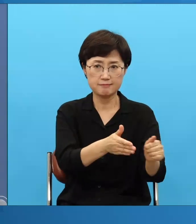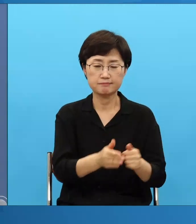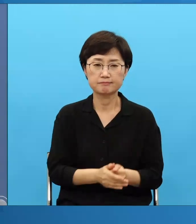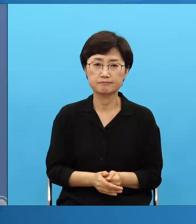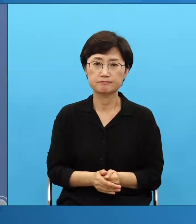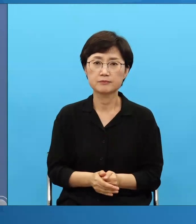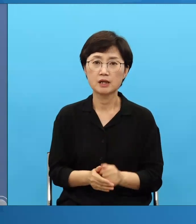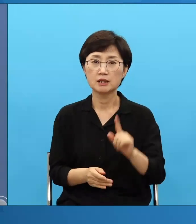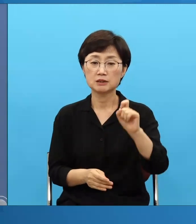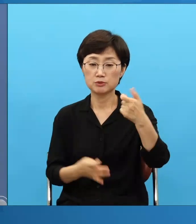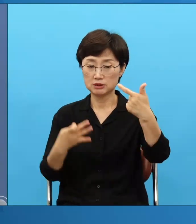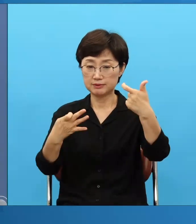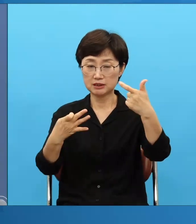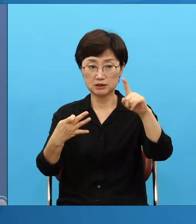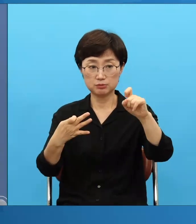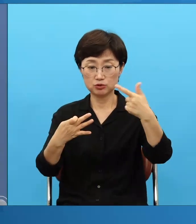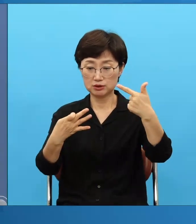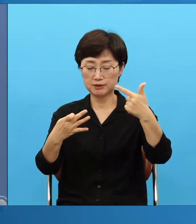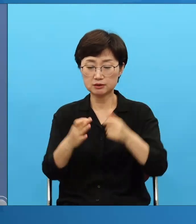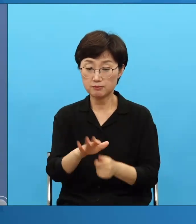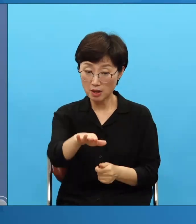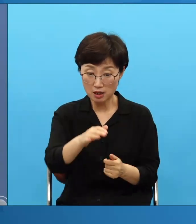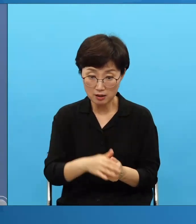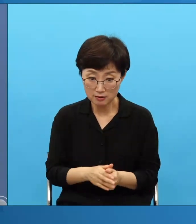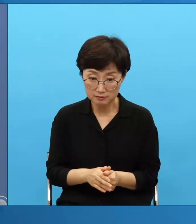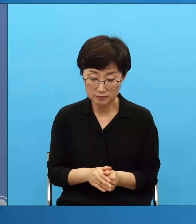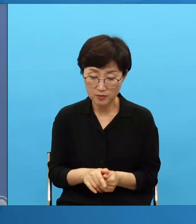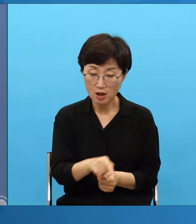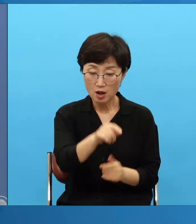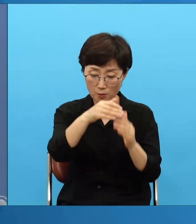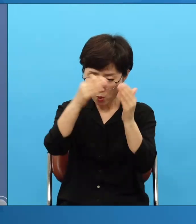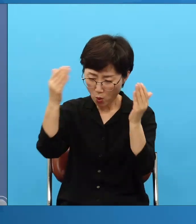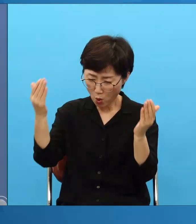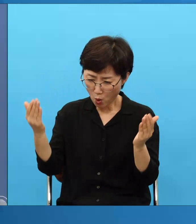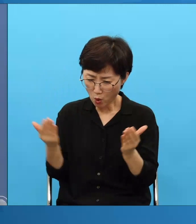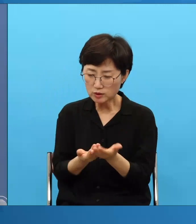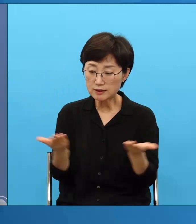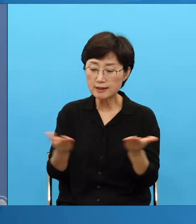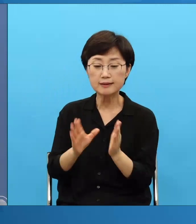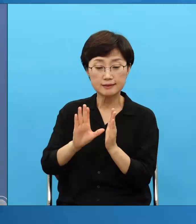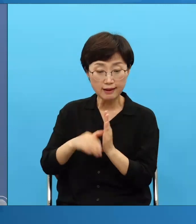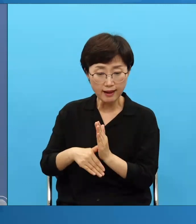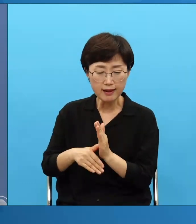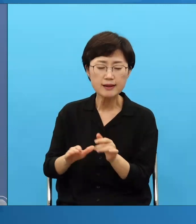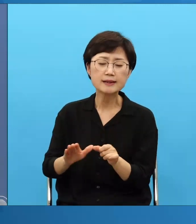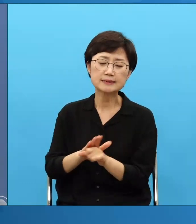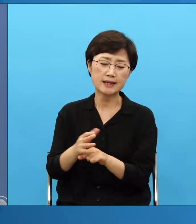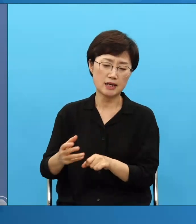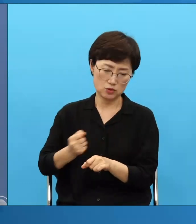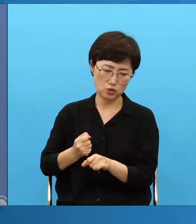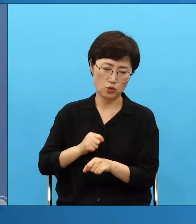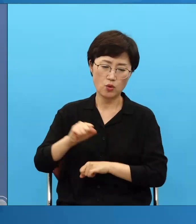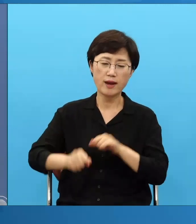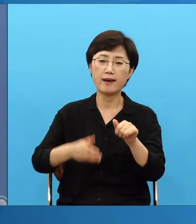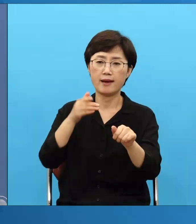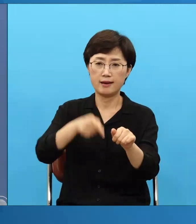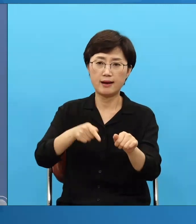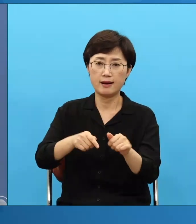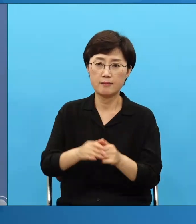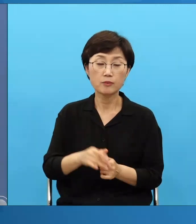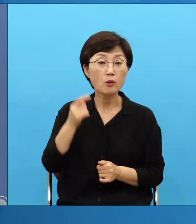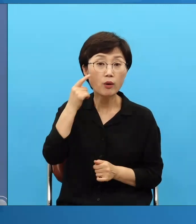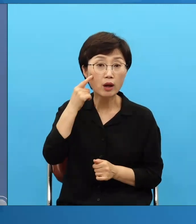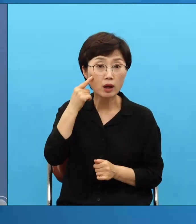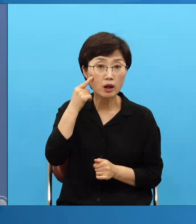verse 14 모든 it says, 것을 파송하는 사람 보고 그래서 모든 것을 사랑으로 해라. and it says, do everything in love. 하도 분쟁하니까 Because they're